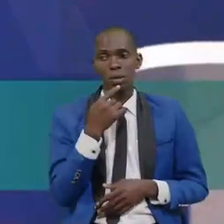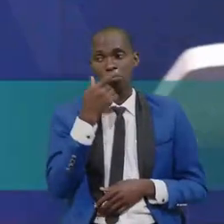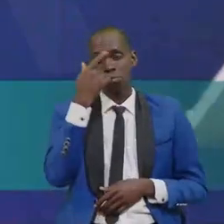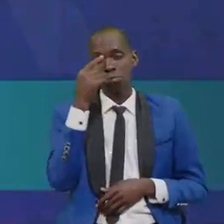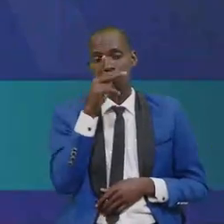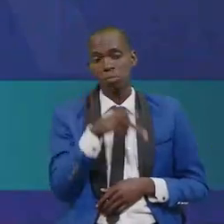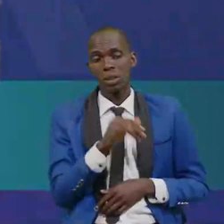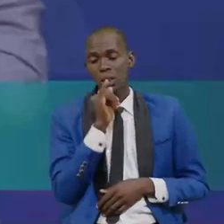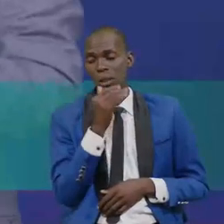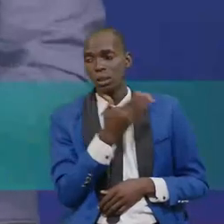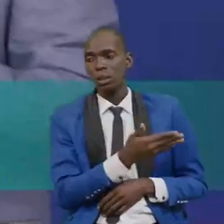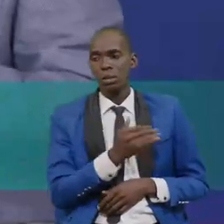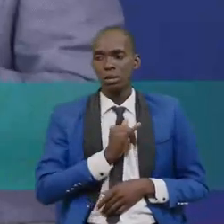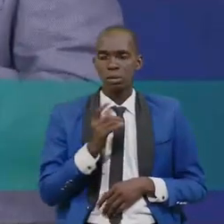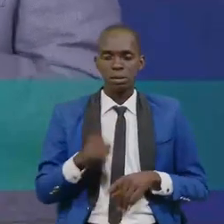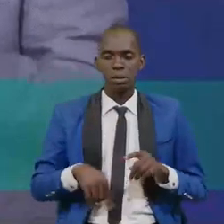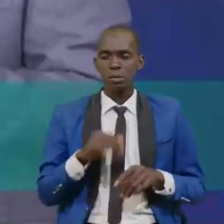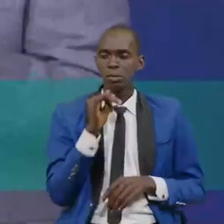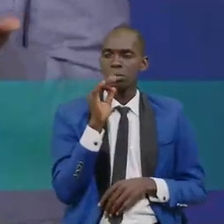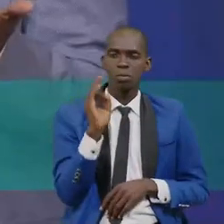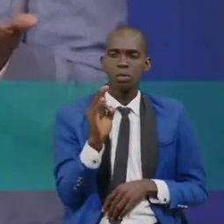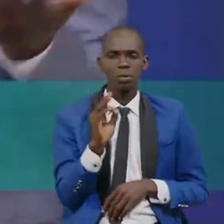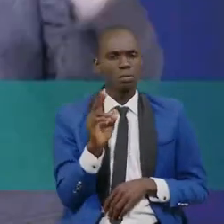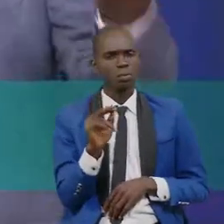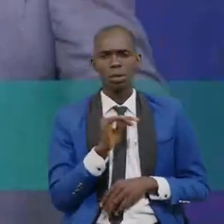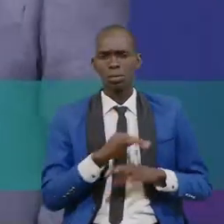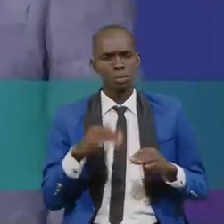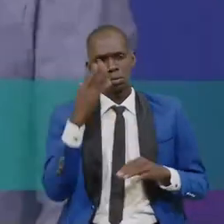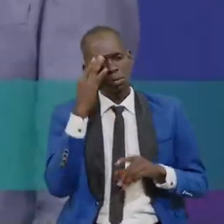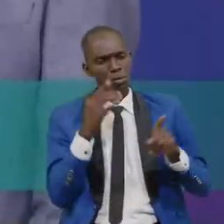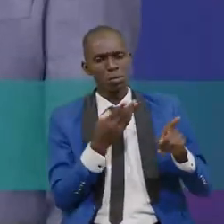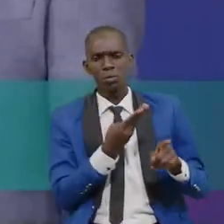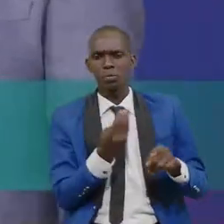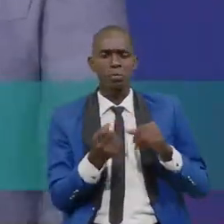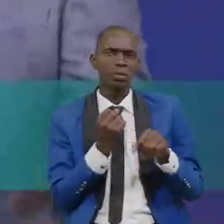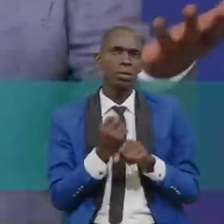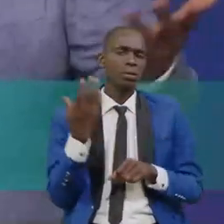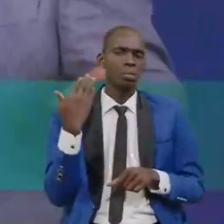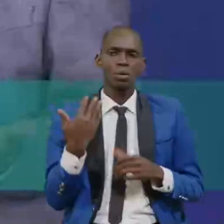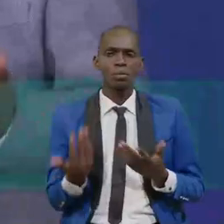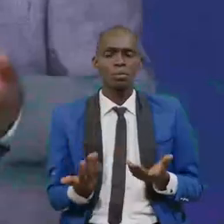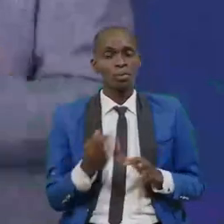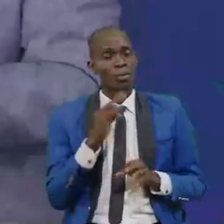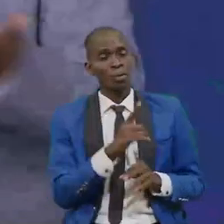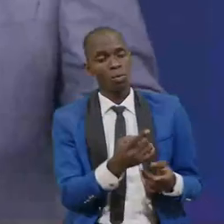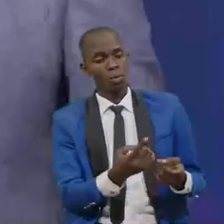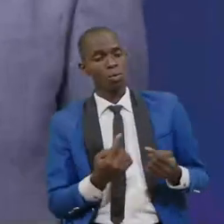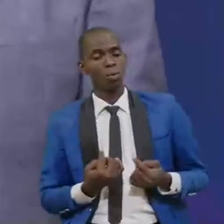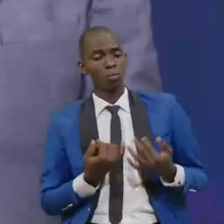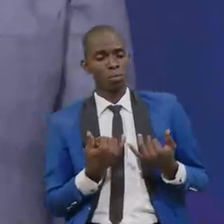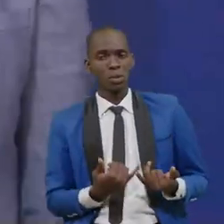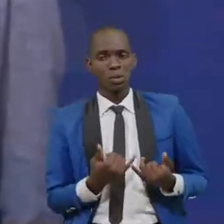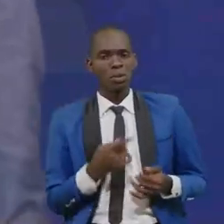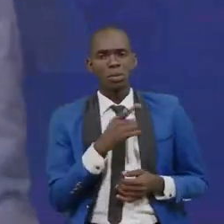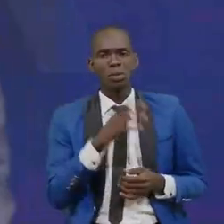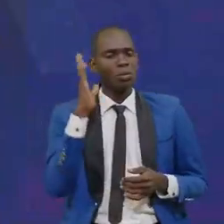là. Oh, je ne peux pas parler. Attendez, je ne le connaissais pas il y a cela des années. Maintenant, s'il vient, il